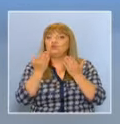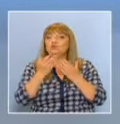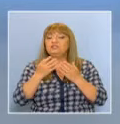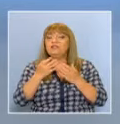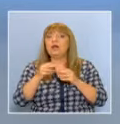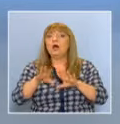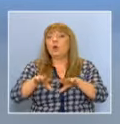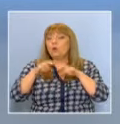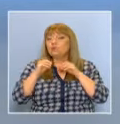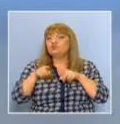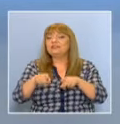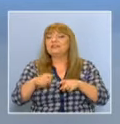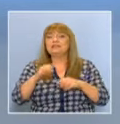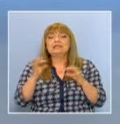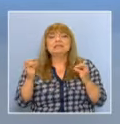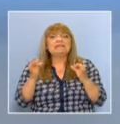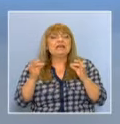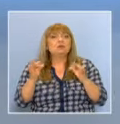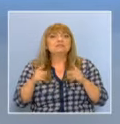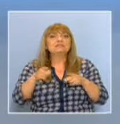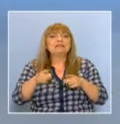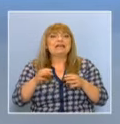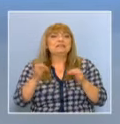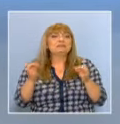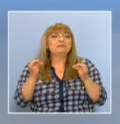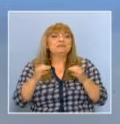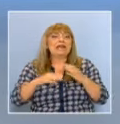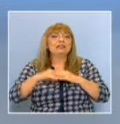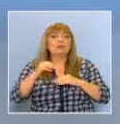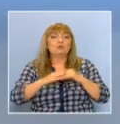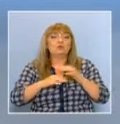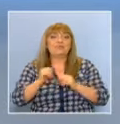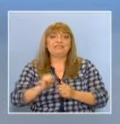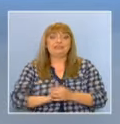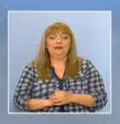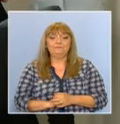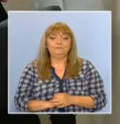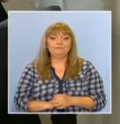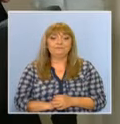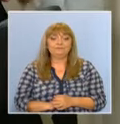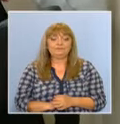тази изключително трудна професия, а в процеса се включват и по-големите ученици.